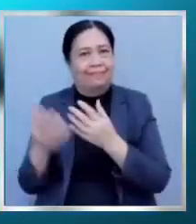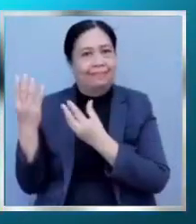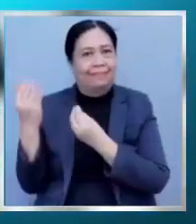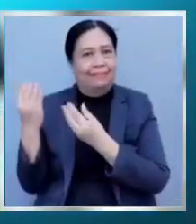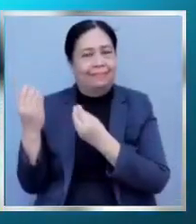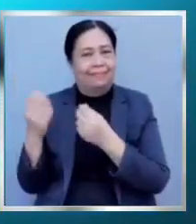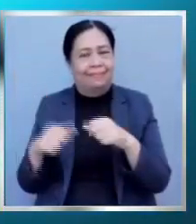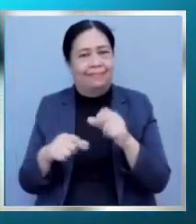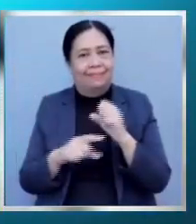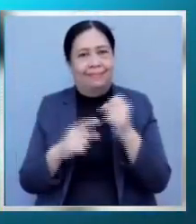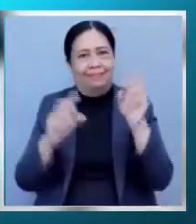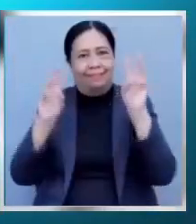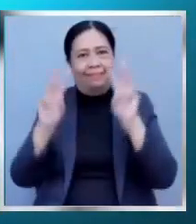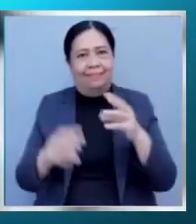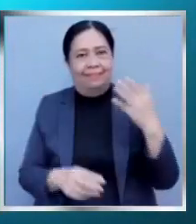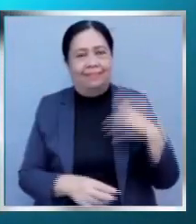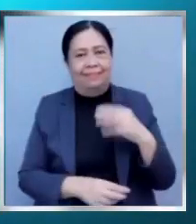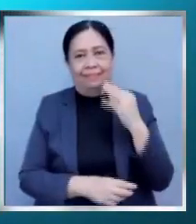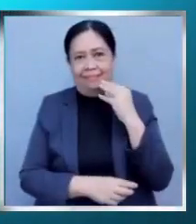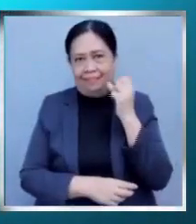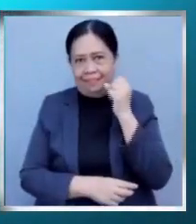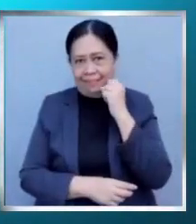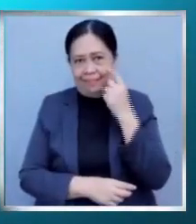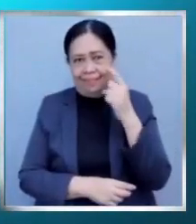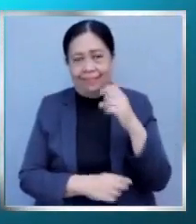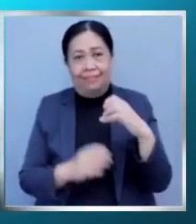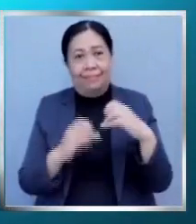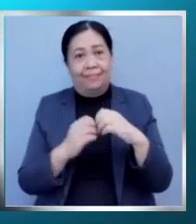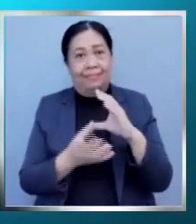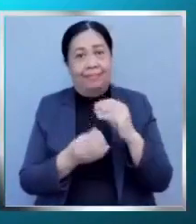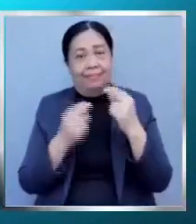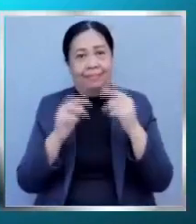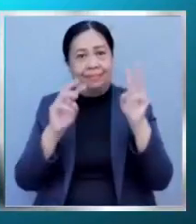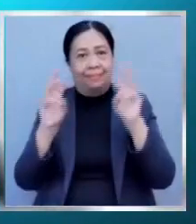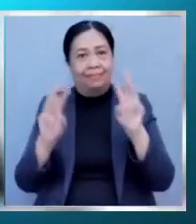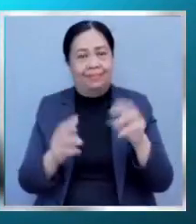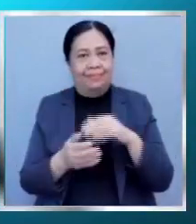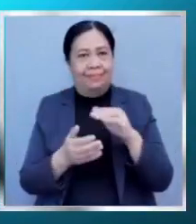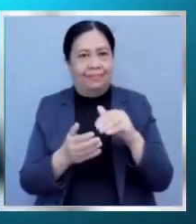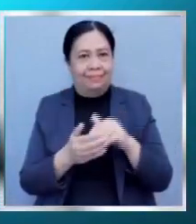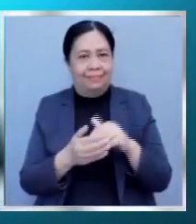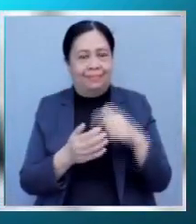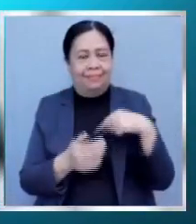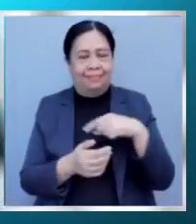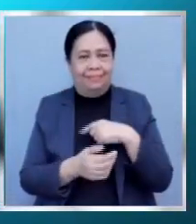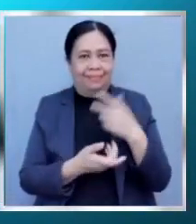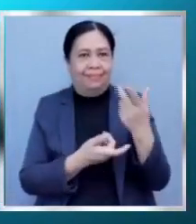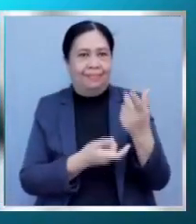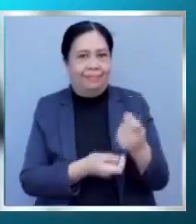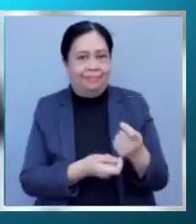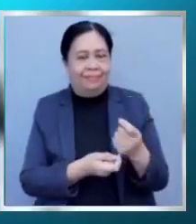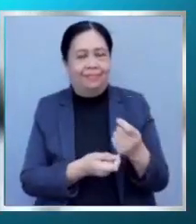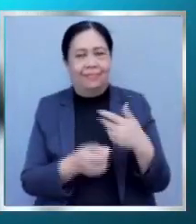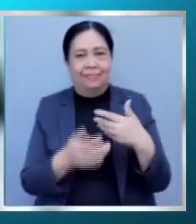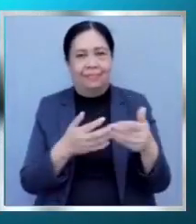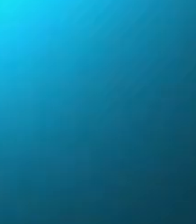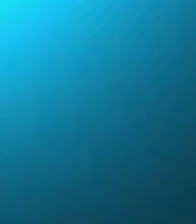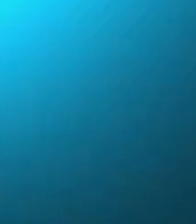sa lagay ng panahon. Ako po si Maureen Shrivers para sa GMA Integrated News Weather Center. Kami ang inyong maasahan, anuman ang